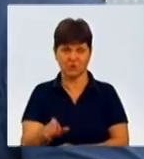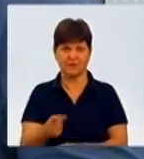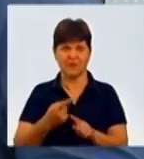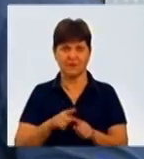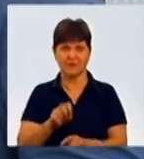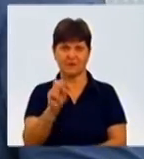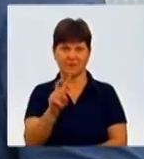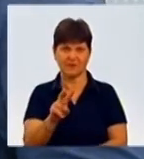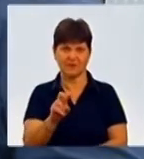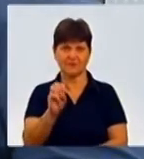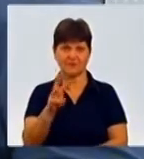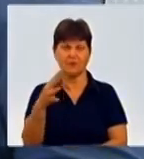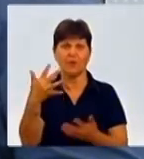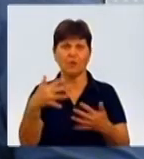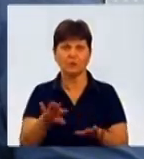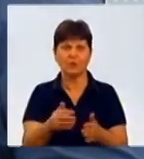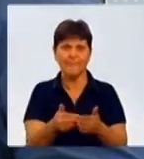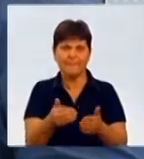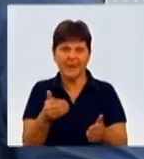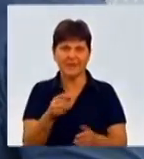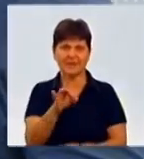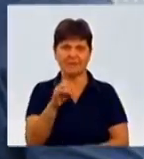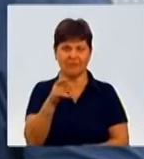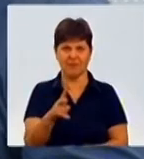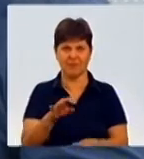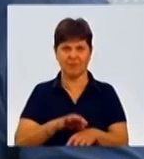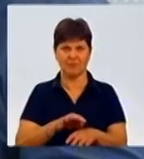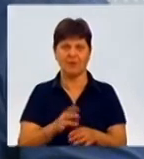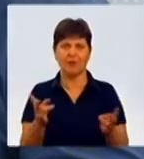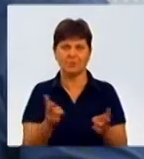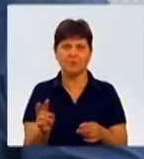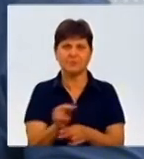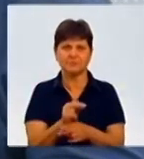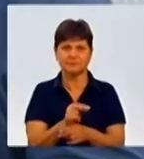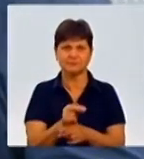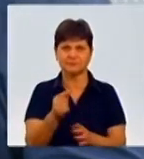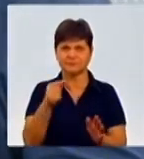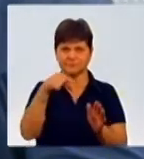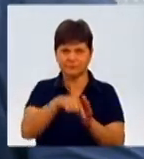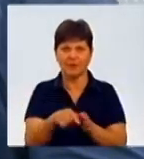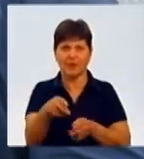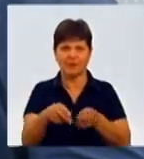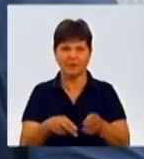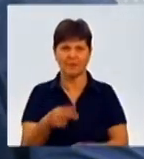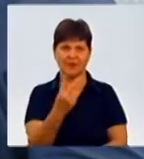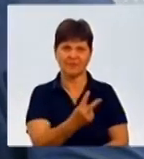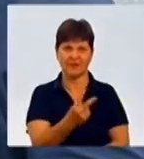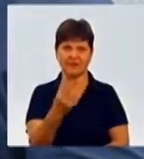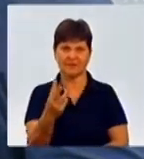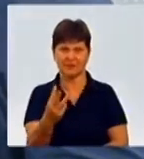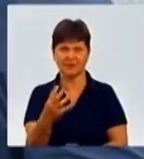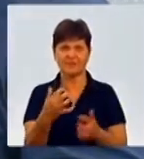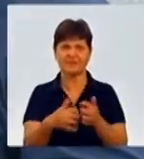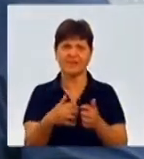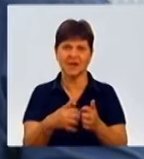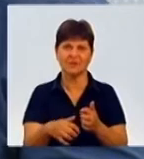12-13 пацієнтів вже з передраковою патологією, яких потрібно оздоровлювати хірургічним шляхом. Двоє-троє в середньому – це